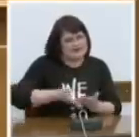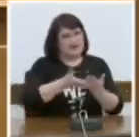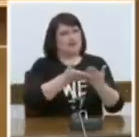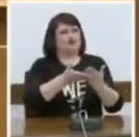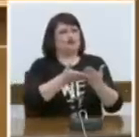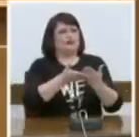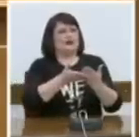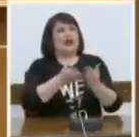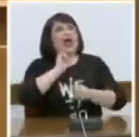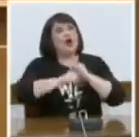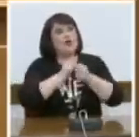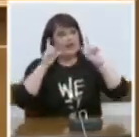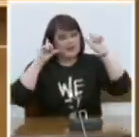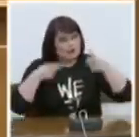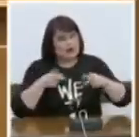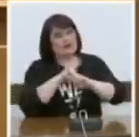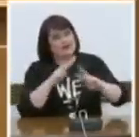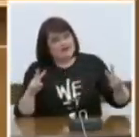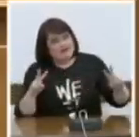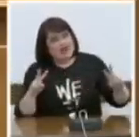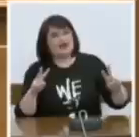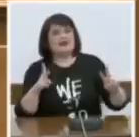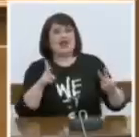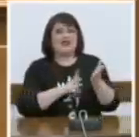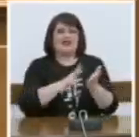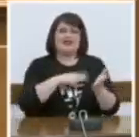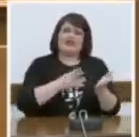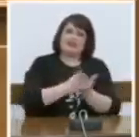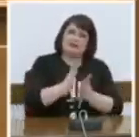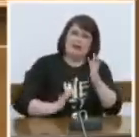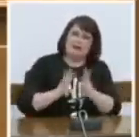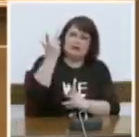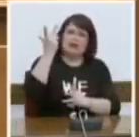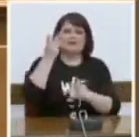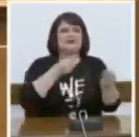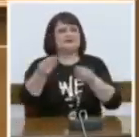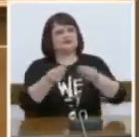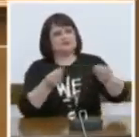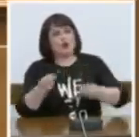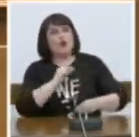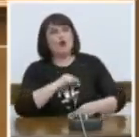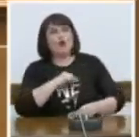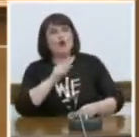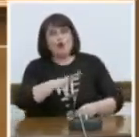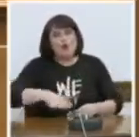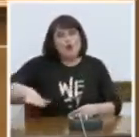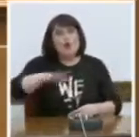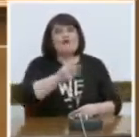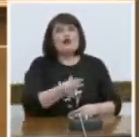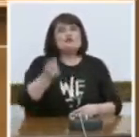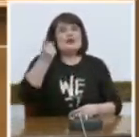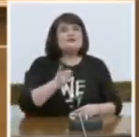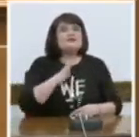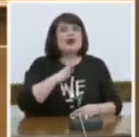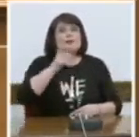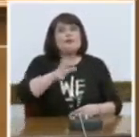τον αγώνα της δημοκρατίας, της διαφάνειας, της δίκαιης ανάπτυξης, αλλά και της αναδιανομής προς όφελος της μεγάλης πλειοψηφίας των πολιτών. Και